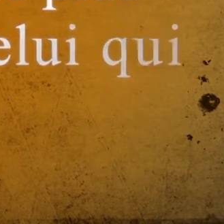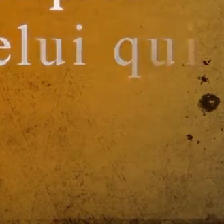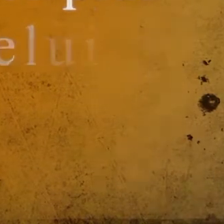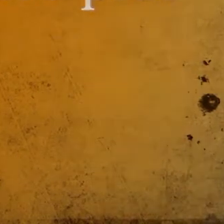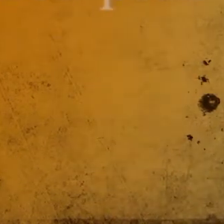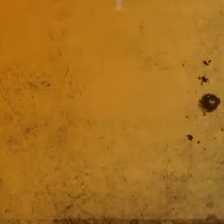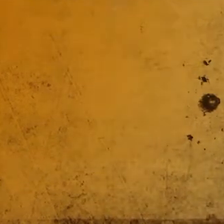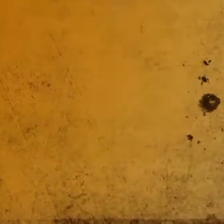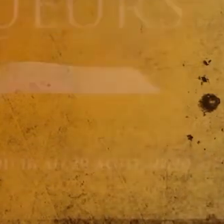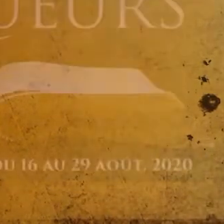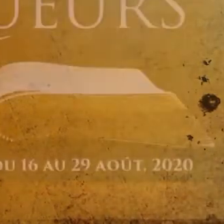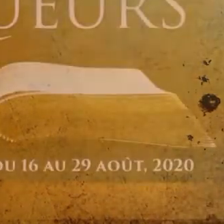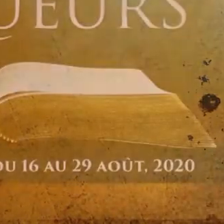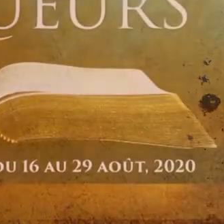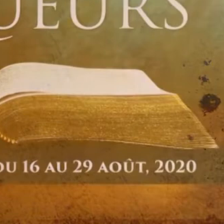kibiso.